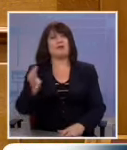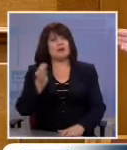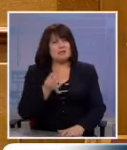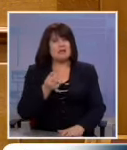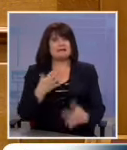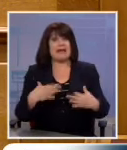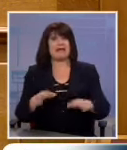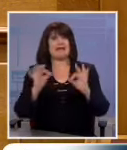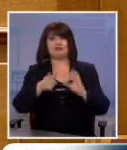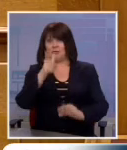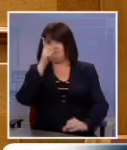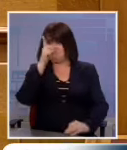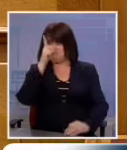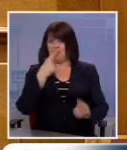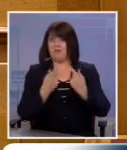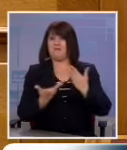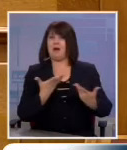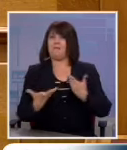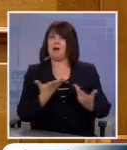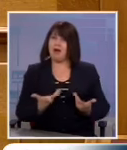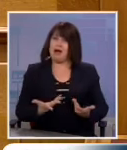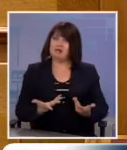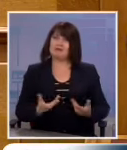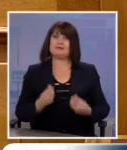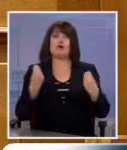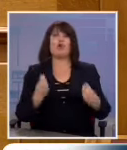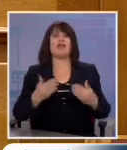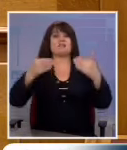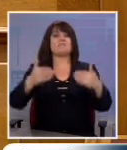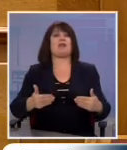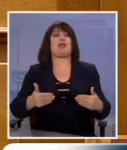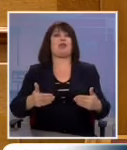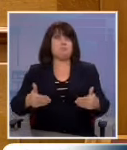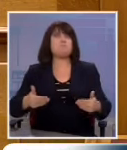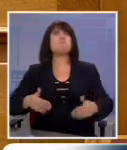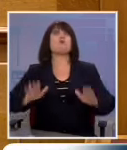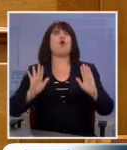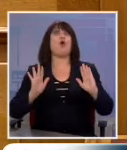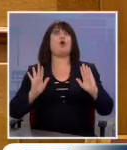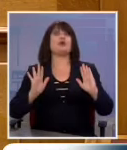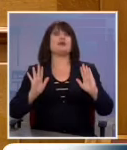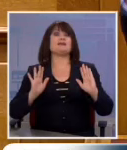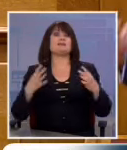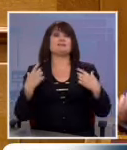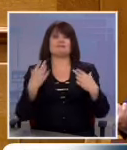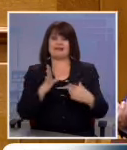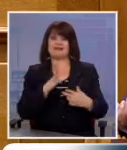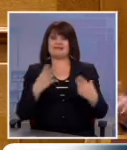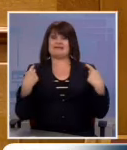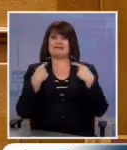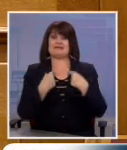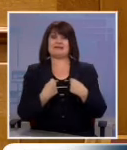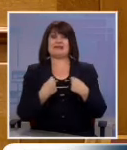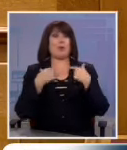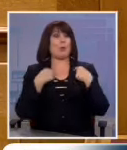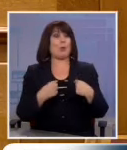ότι αρχίζει η περήφανη διαπραγμάτευση. Αυτή με τις ωραίες κόκκινες γραμμές στο σακάκι, με τις